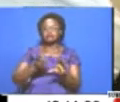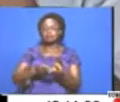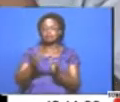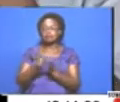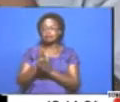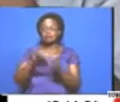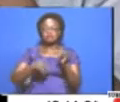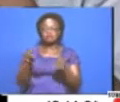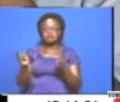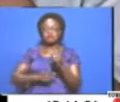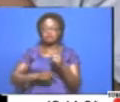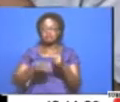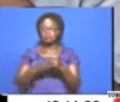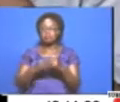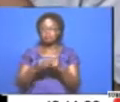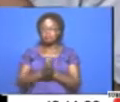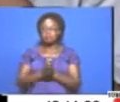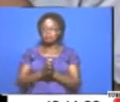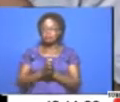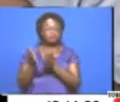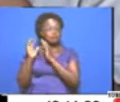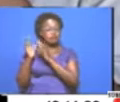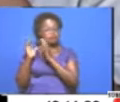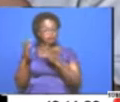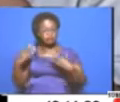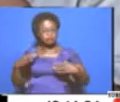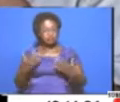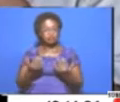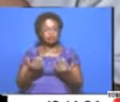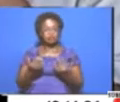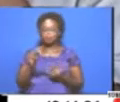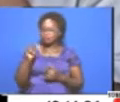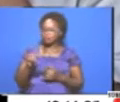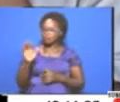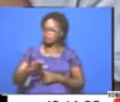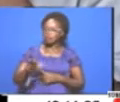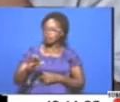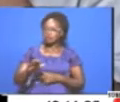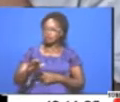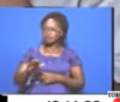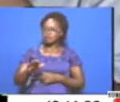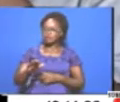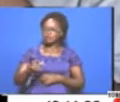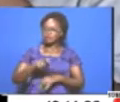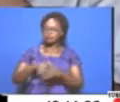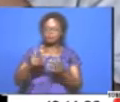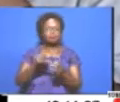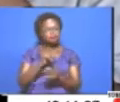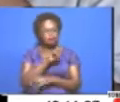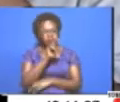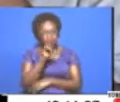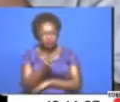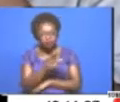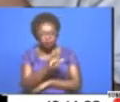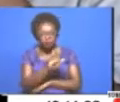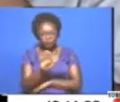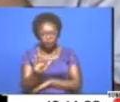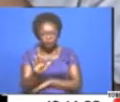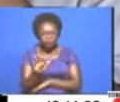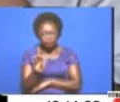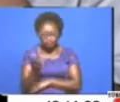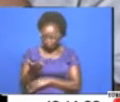Agosti. Sasa wana Kilifi hivi sasa ambao wako kila pembe yote, ningetaka kuchukua muda huu kuwauliza kwamba njoni